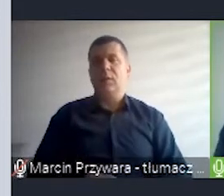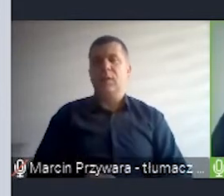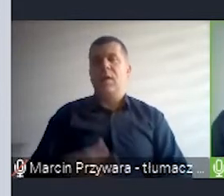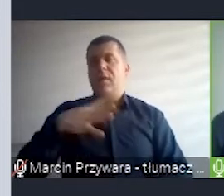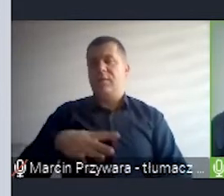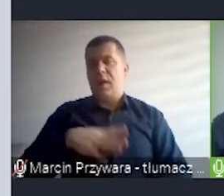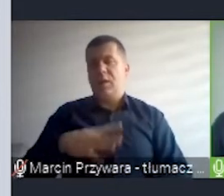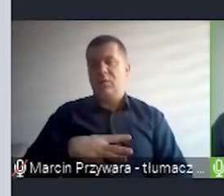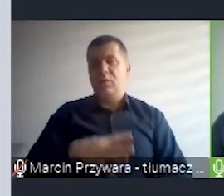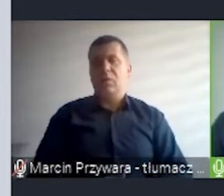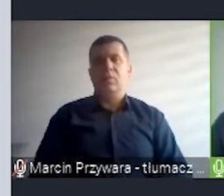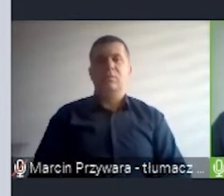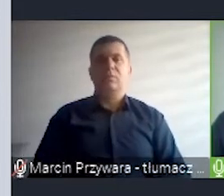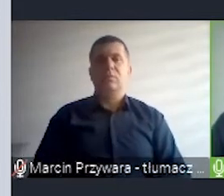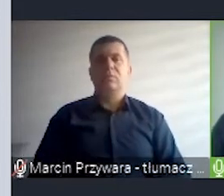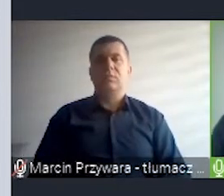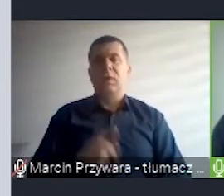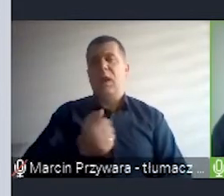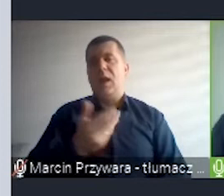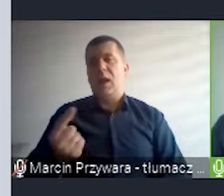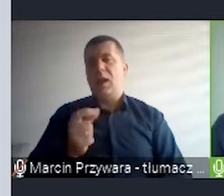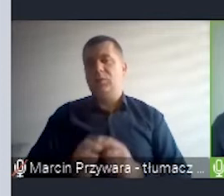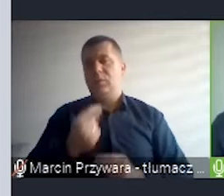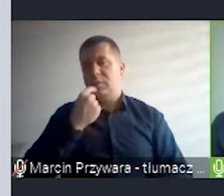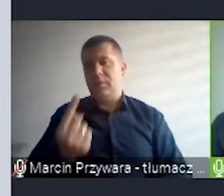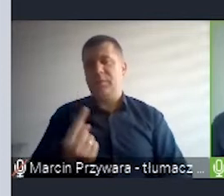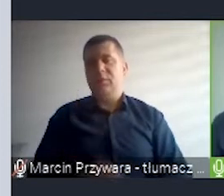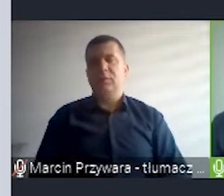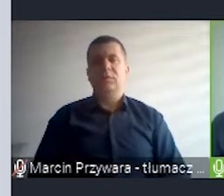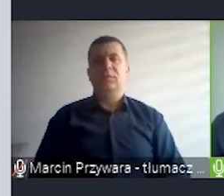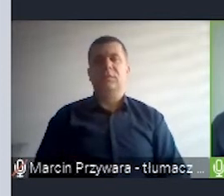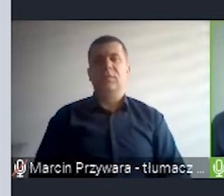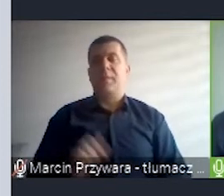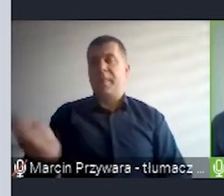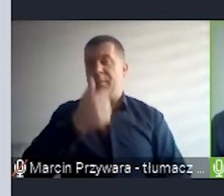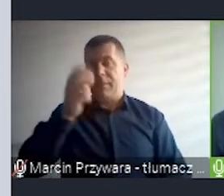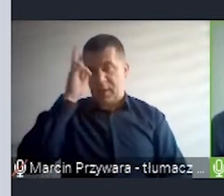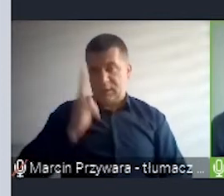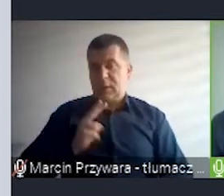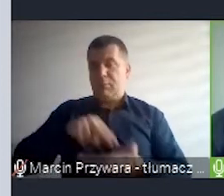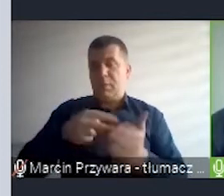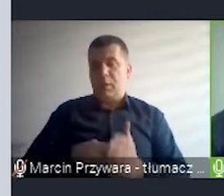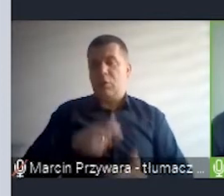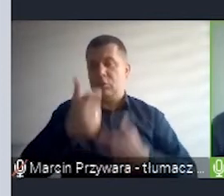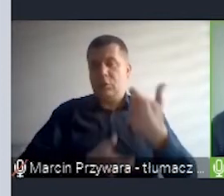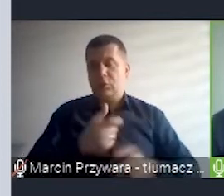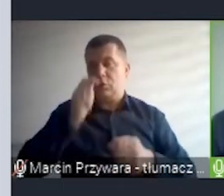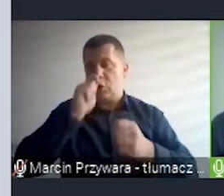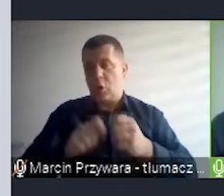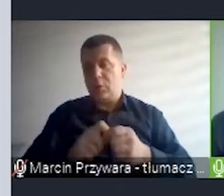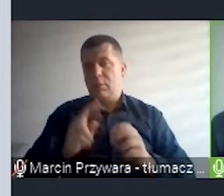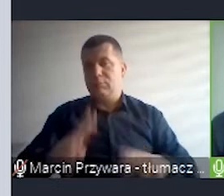warto Państwu o tym kilka słów dodać. Najpierw instytucja planuje czynności kontrolne